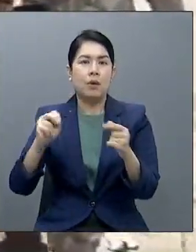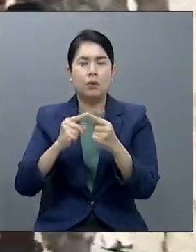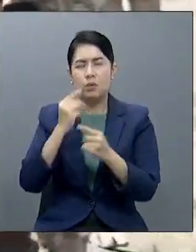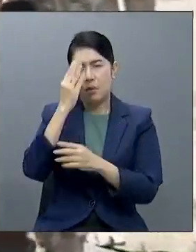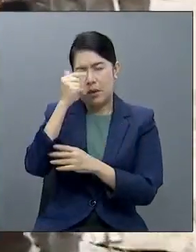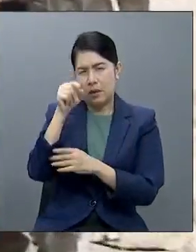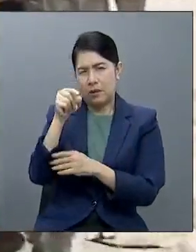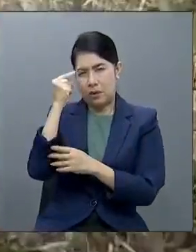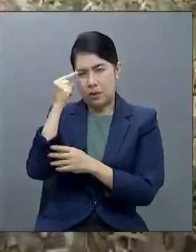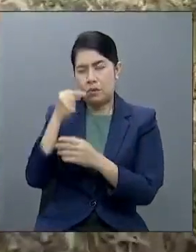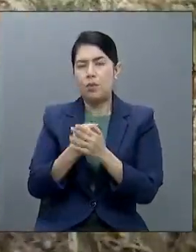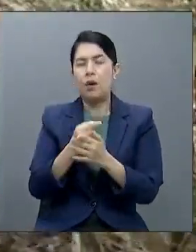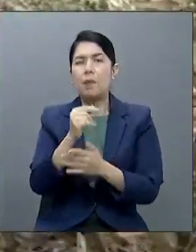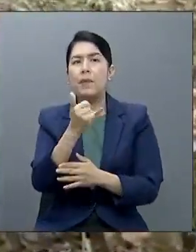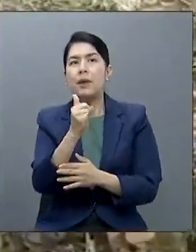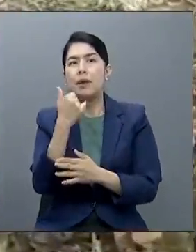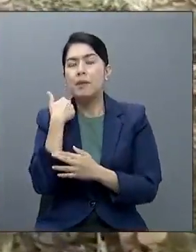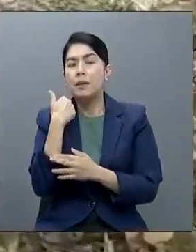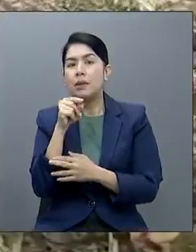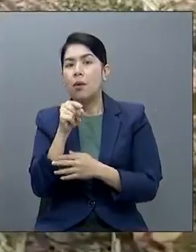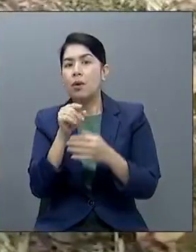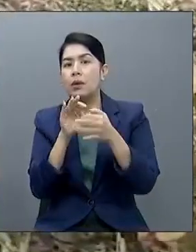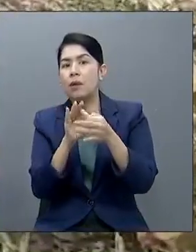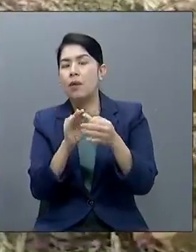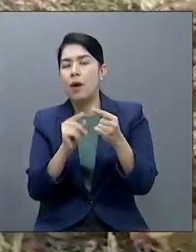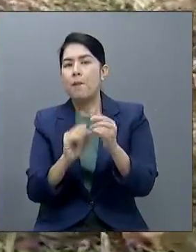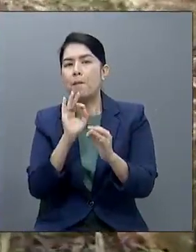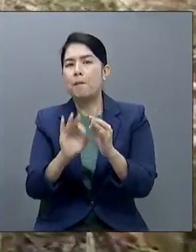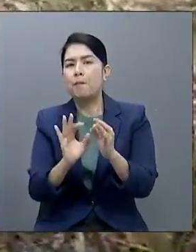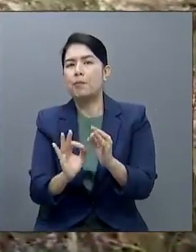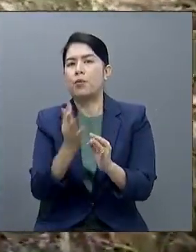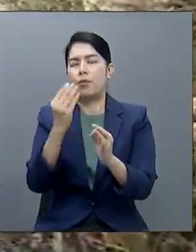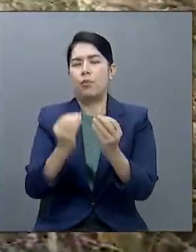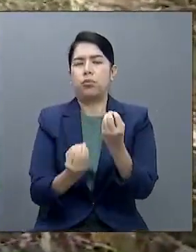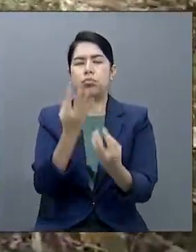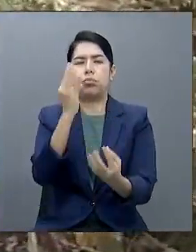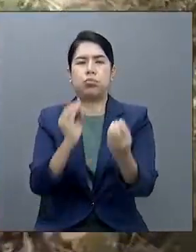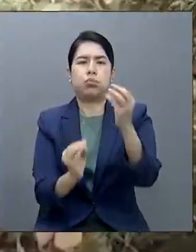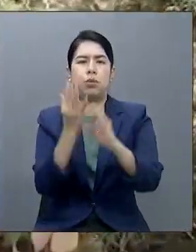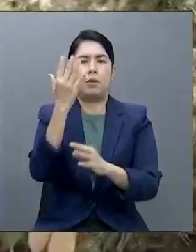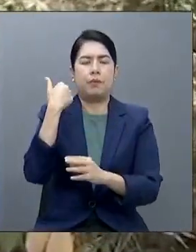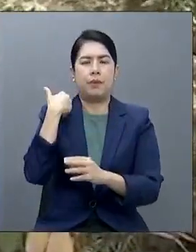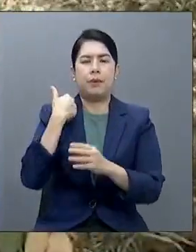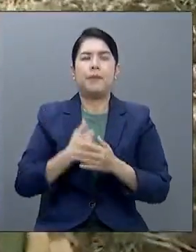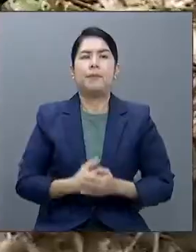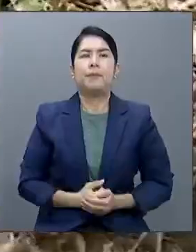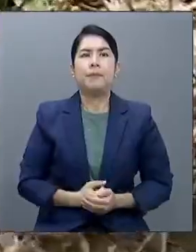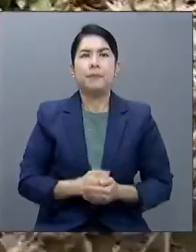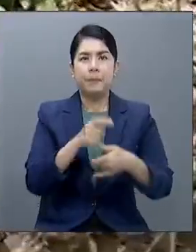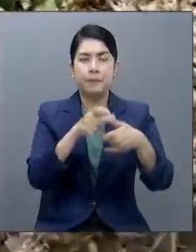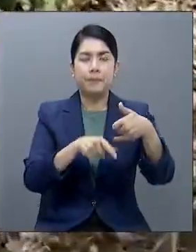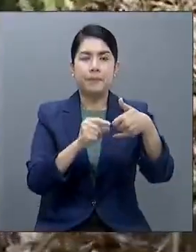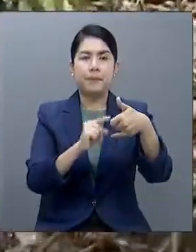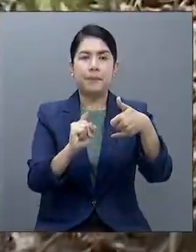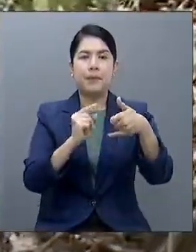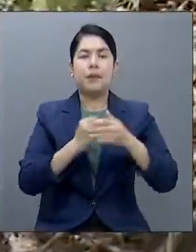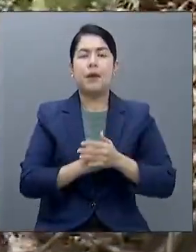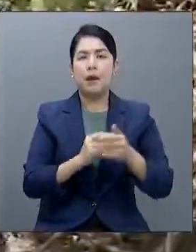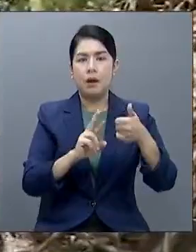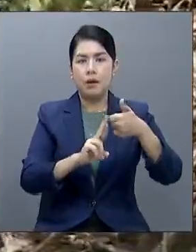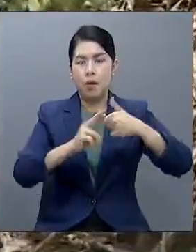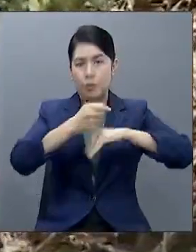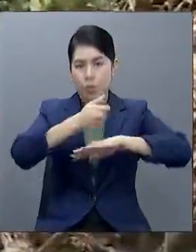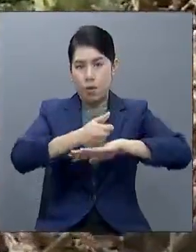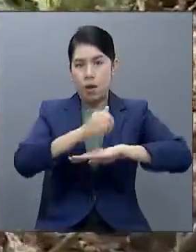าจากการลักลอบจุดไฟเป็นอุปสรรคต่อการสัญจรนายบุญลือธรรมธรานุรักษ์รองผู้ว่าราชการ